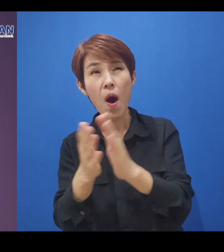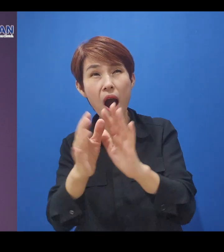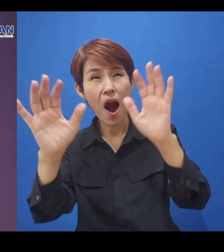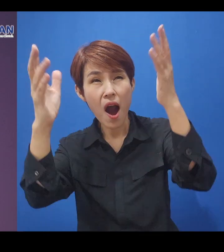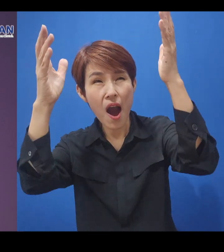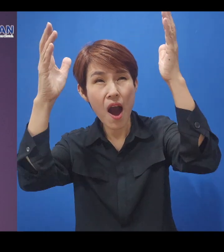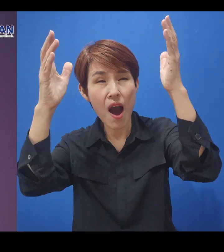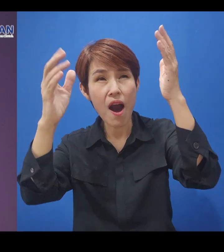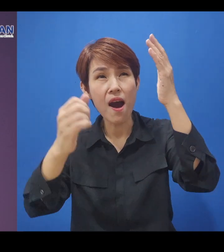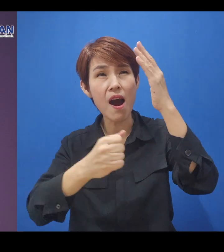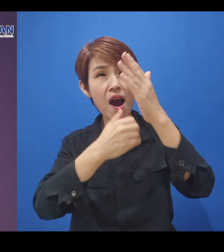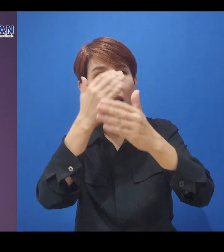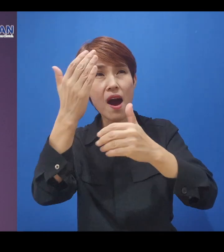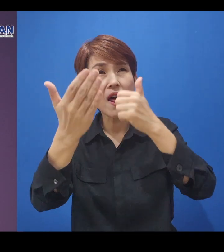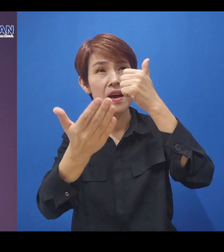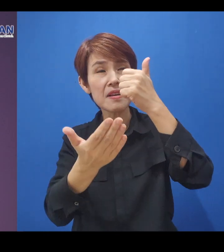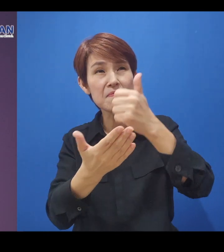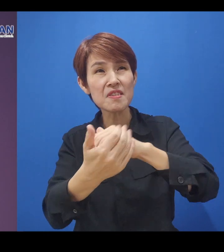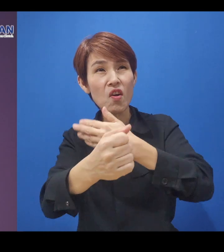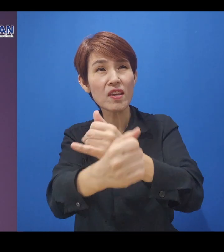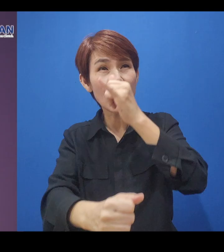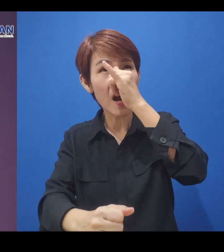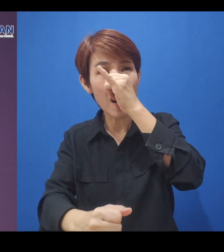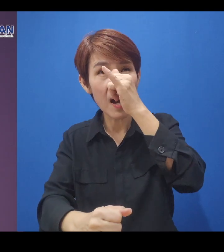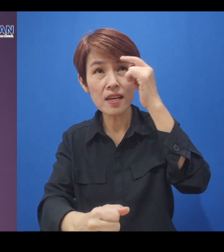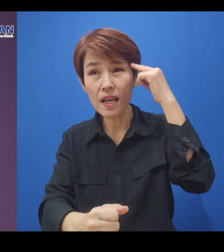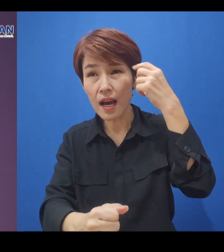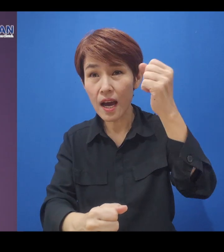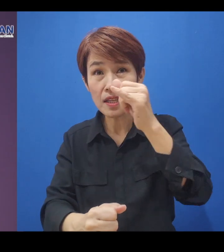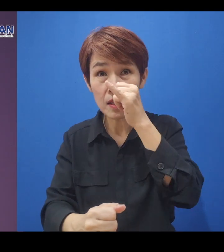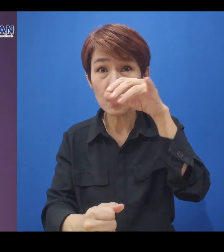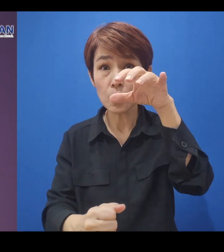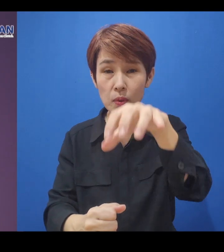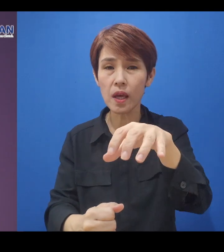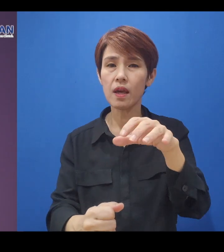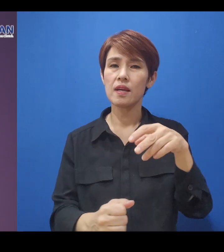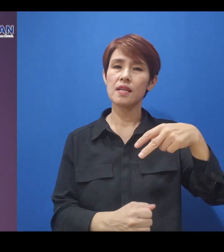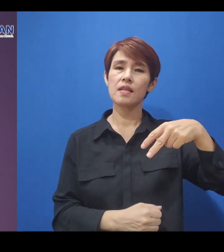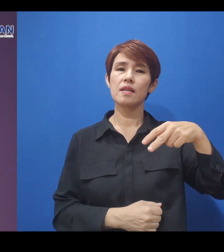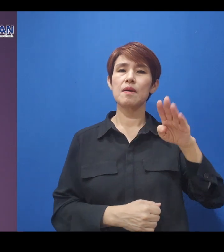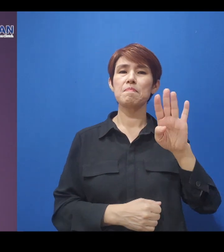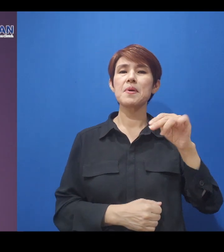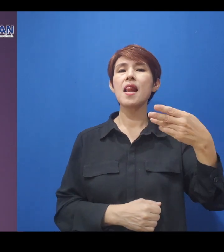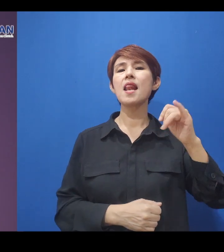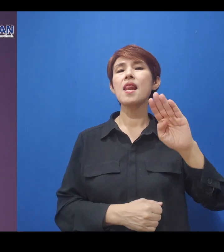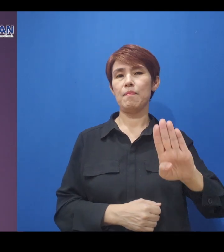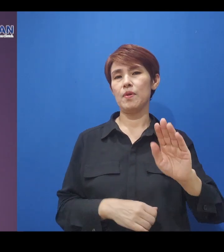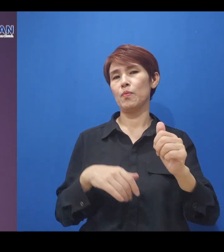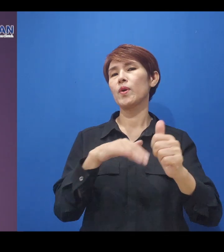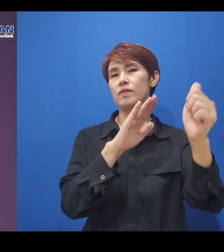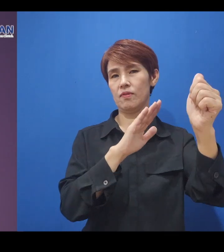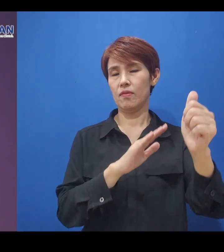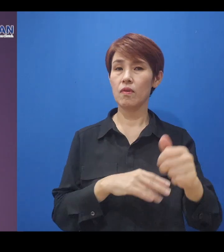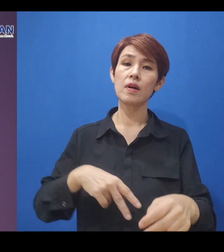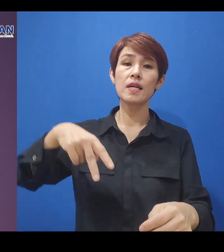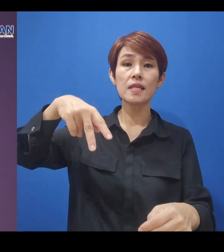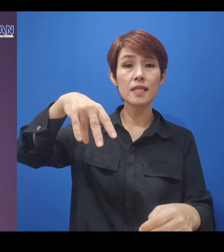종 빌립을 세워두셨습니다. 어떻게 될까요? 빌립이